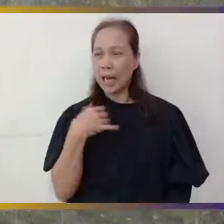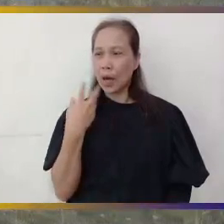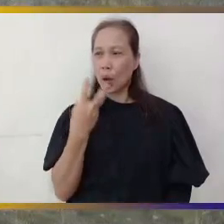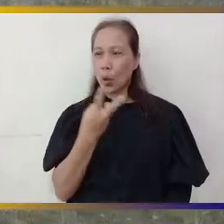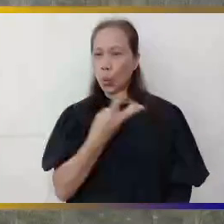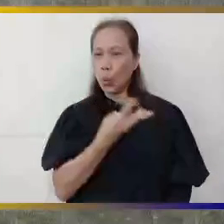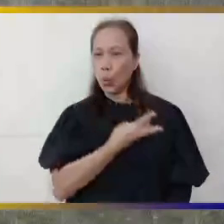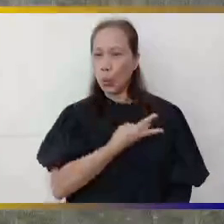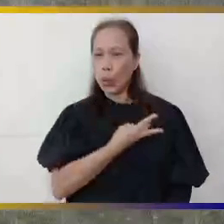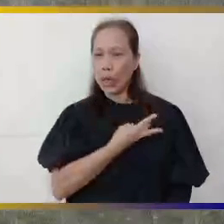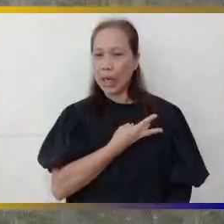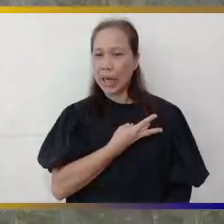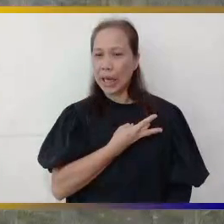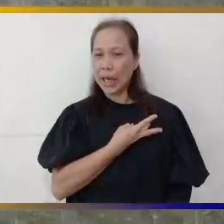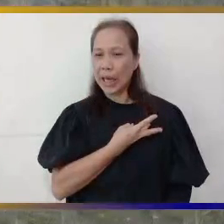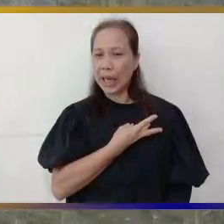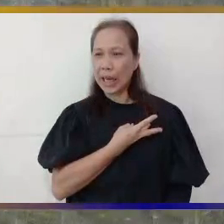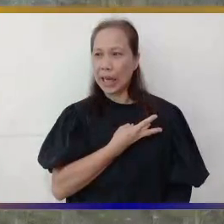sa akin